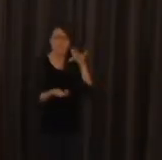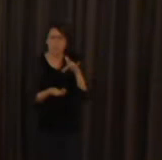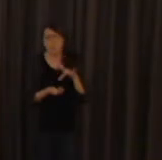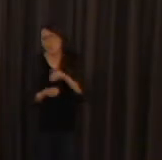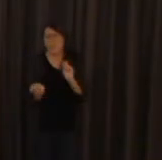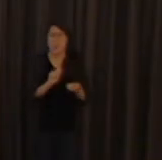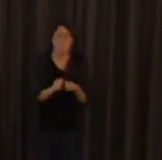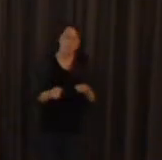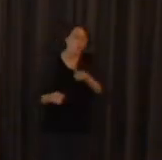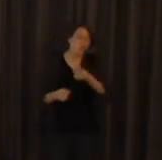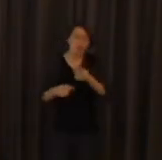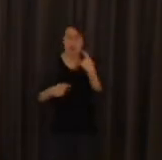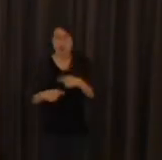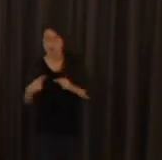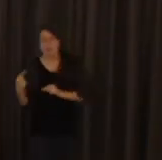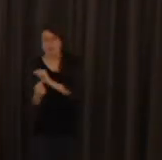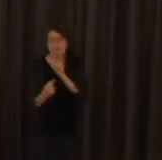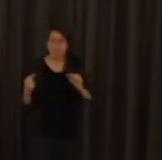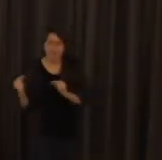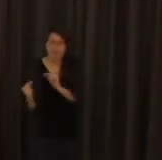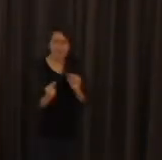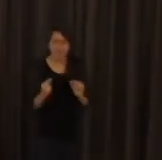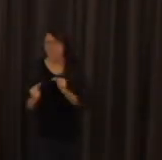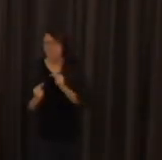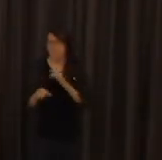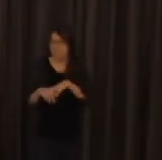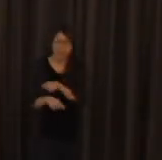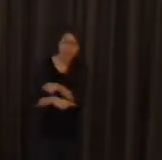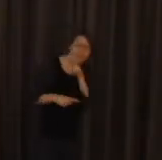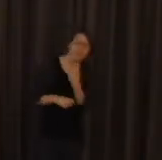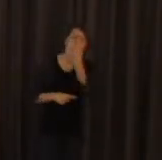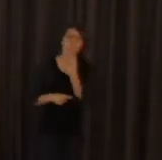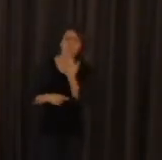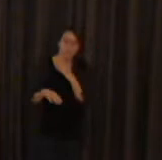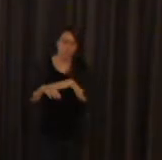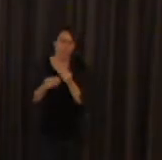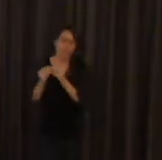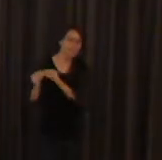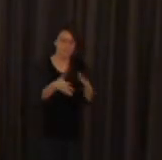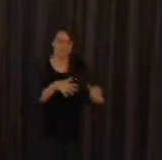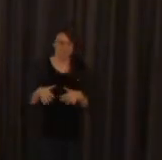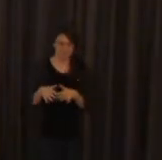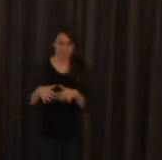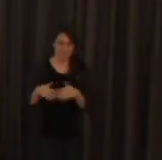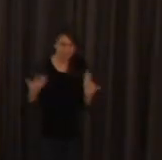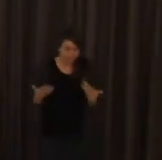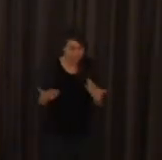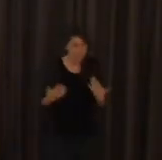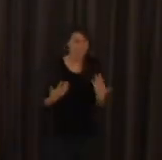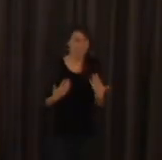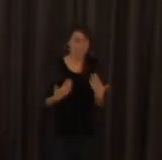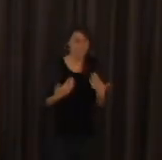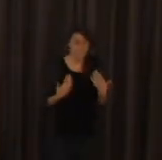debatre, en discutir, en seleccionar un signe perquè fos estandarditzat. Però amb l'ús de les xarxes